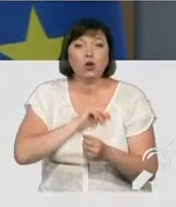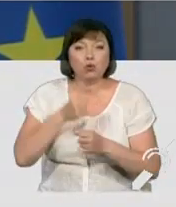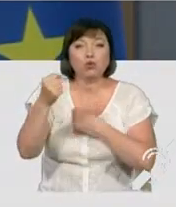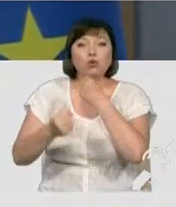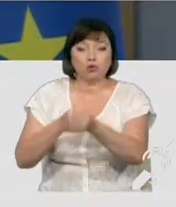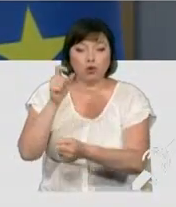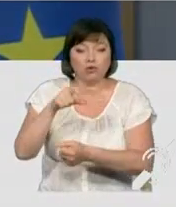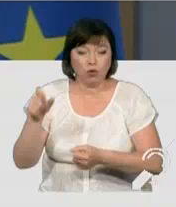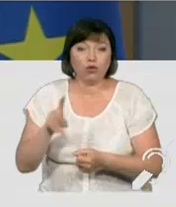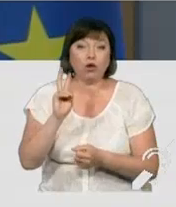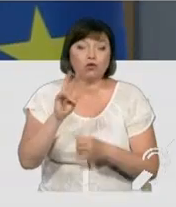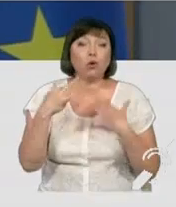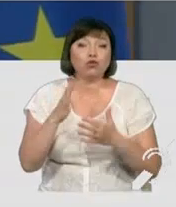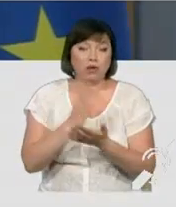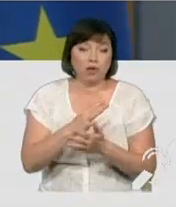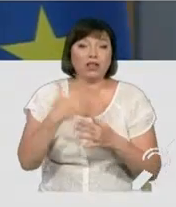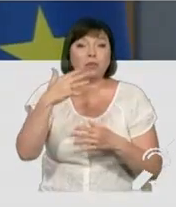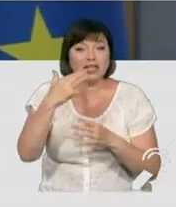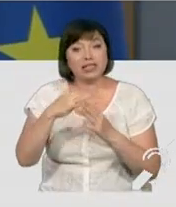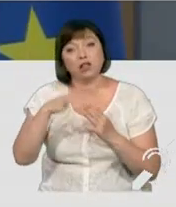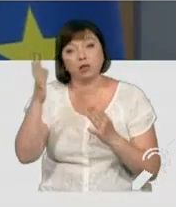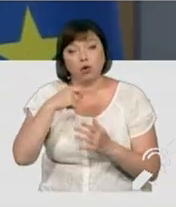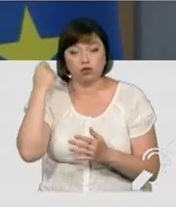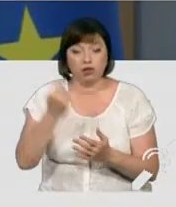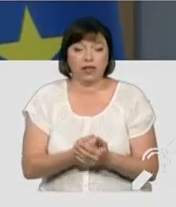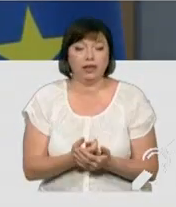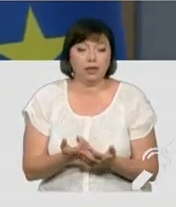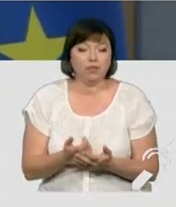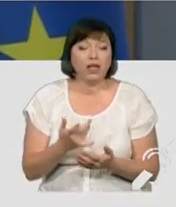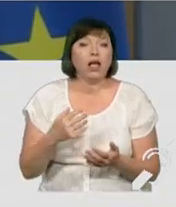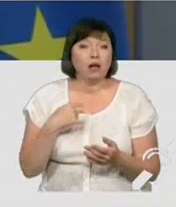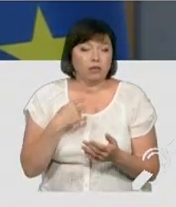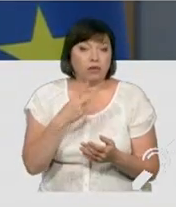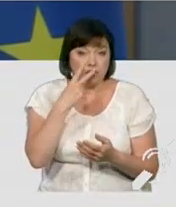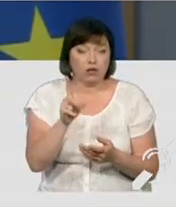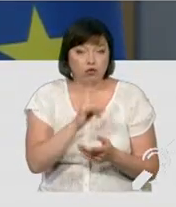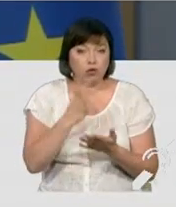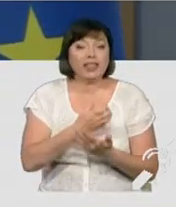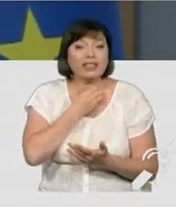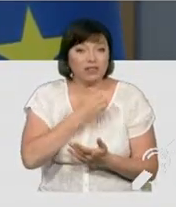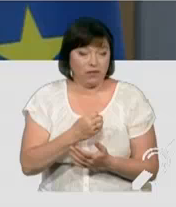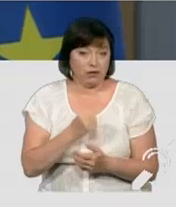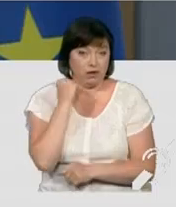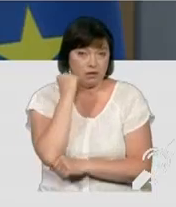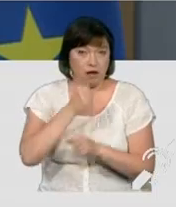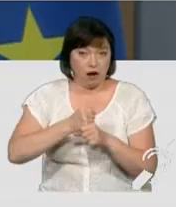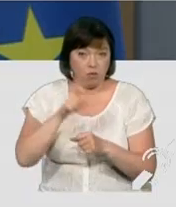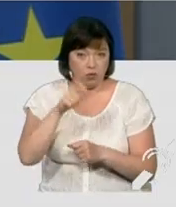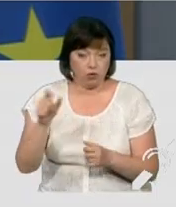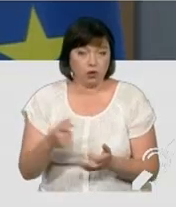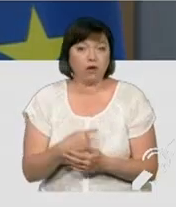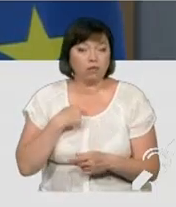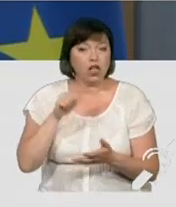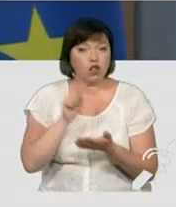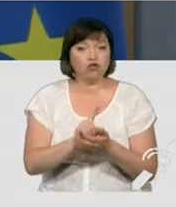persoanelor care trec de vârsta de 50 plus, într-un context în care avem o criză a forței de muncă, noi